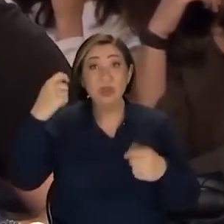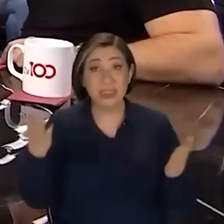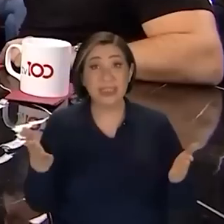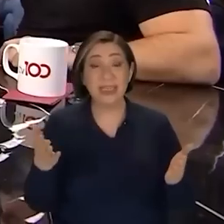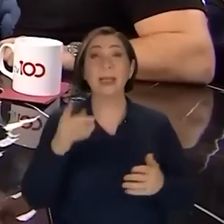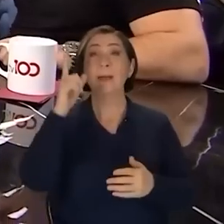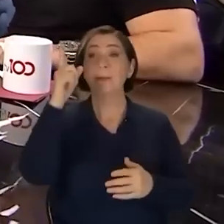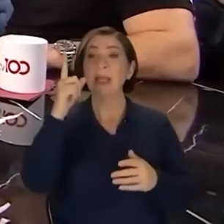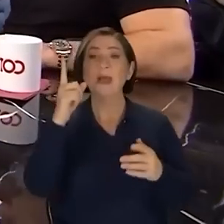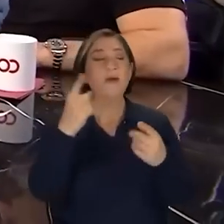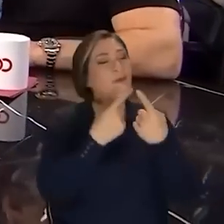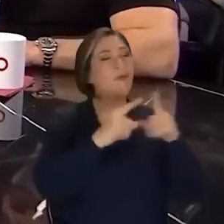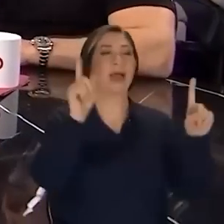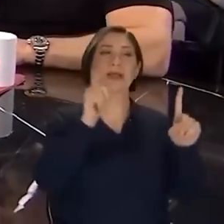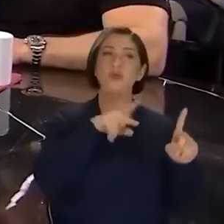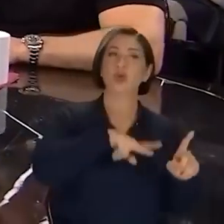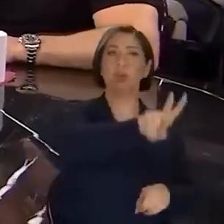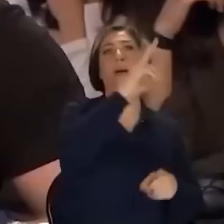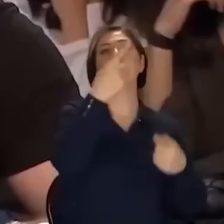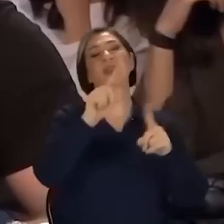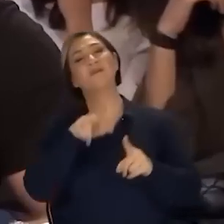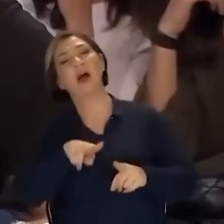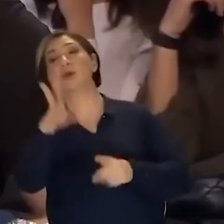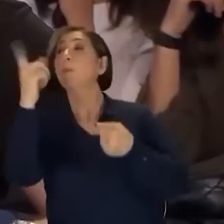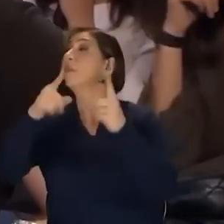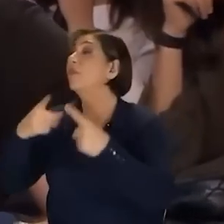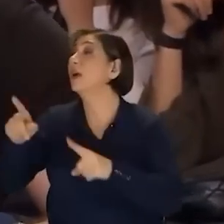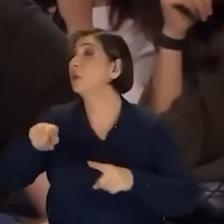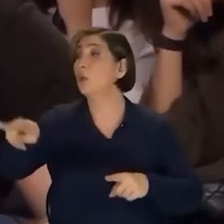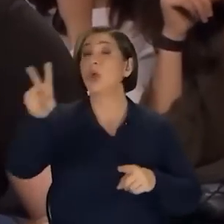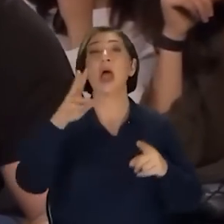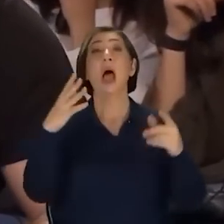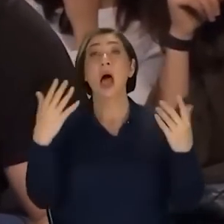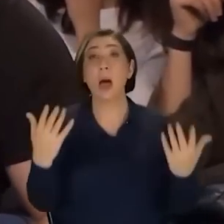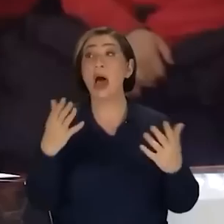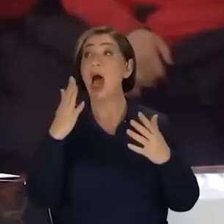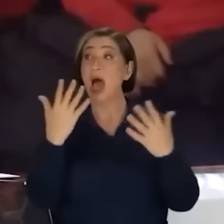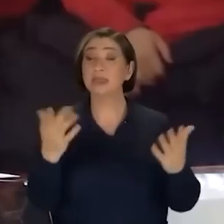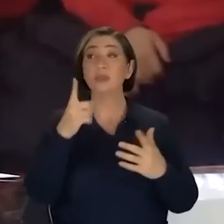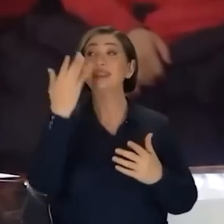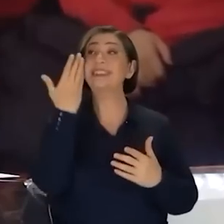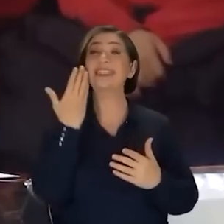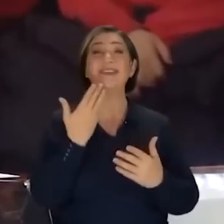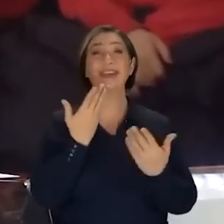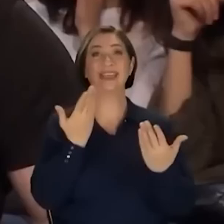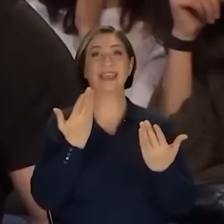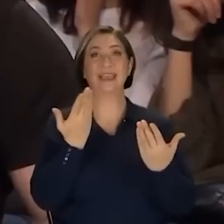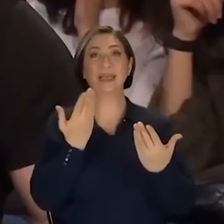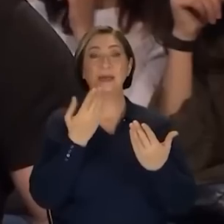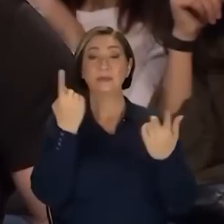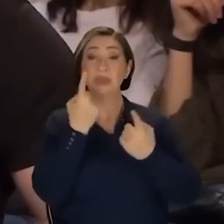İşte birisi macerasını öyle sürdürüyor birisi öyle sürdürür birisi böyle sürdürür Yani artık bunlar zevke hitap eden